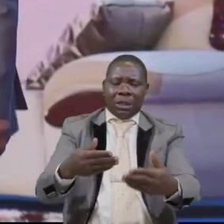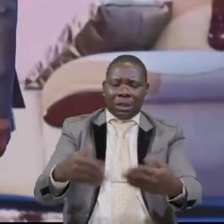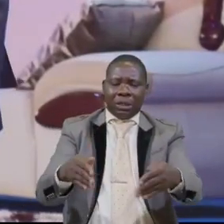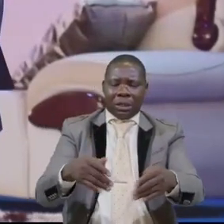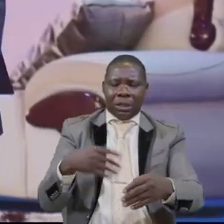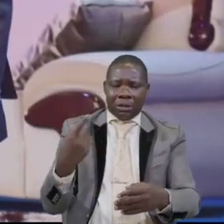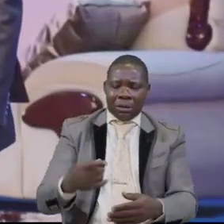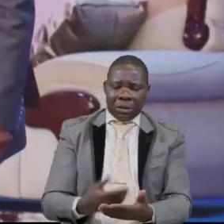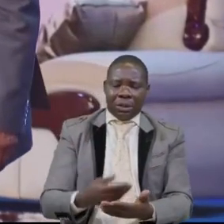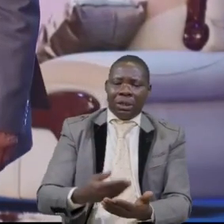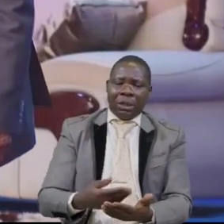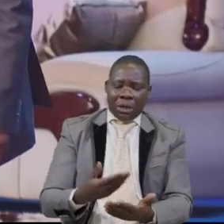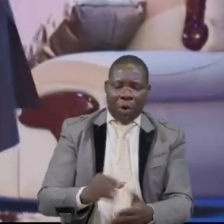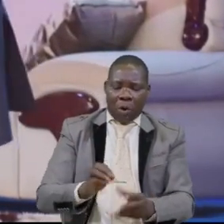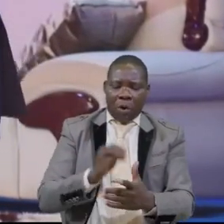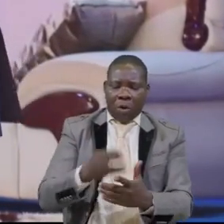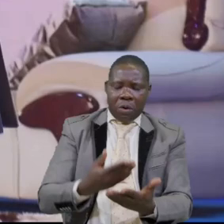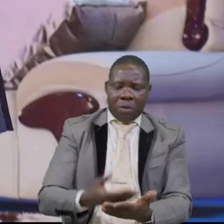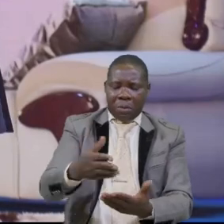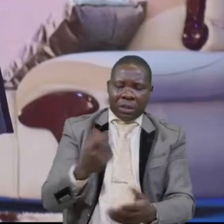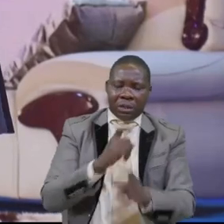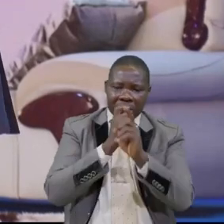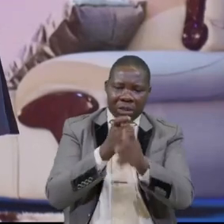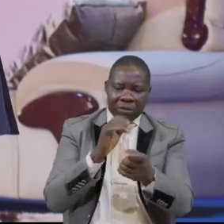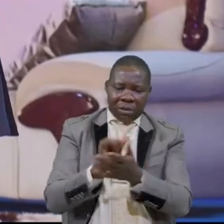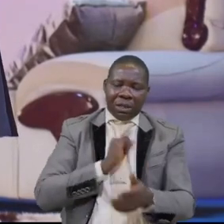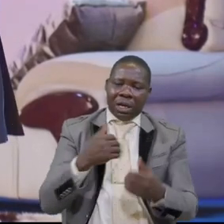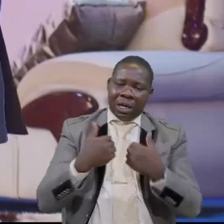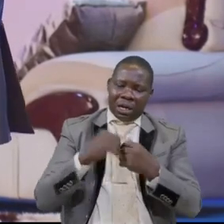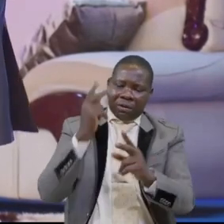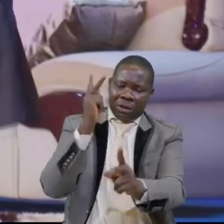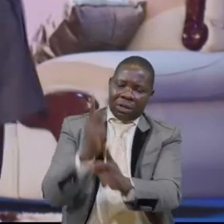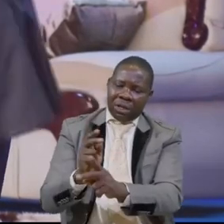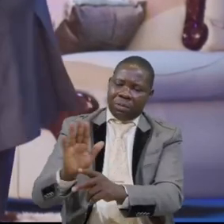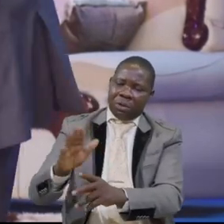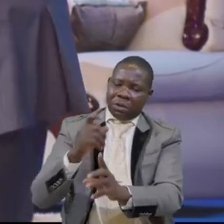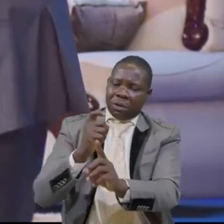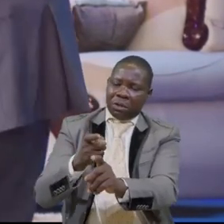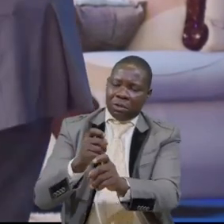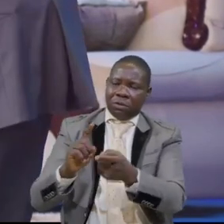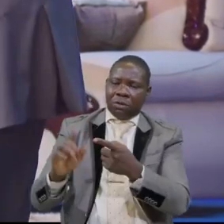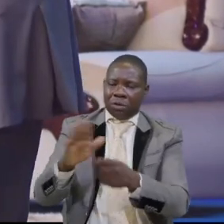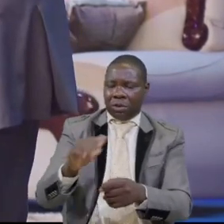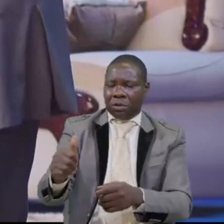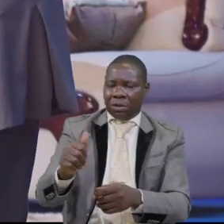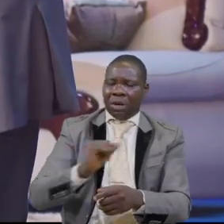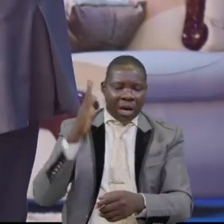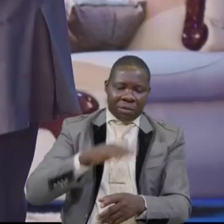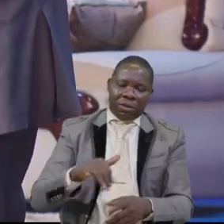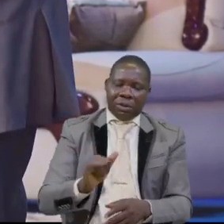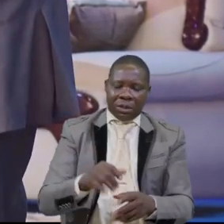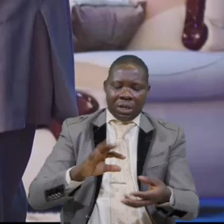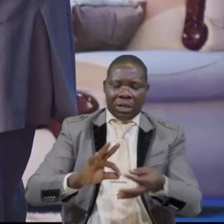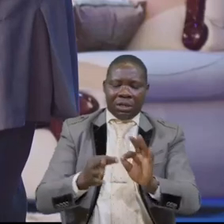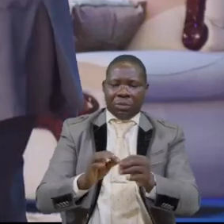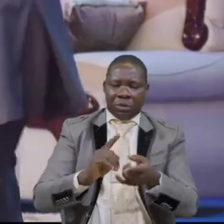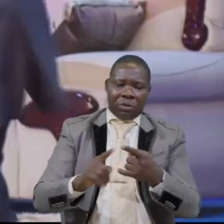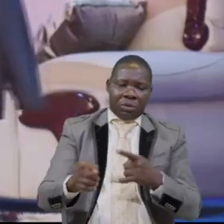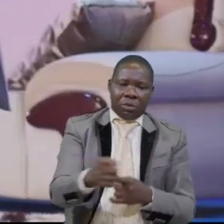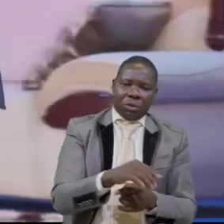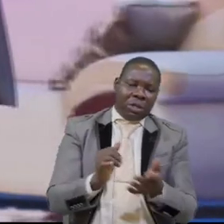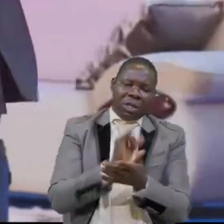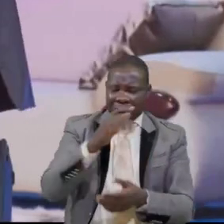acheter. Garde tes dons pour toi. Je vais t'interpréter le rêve. C'est un homme qui